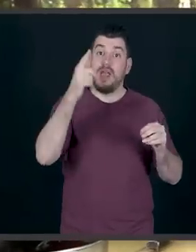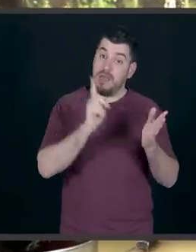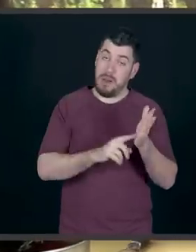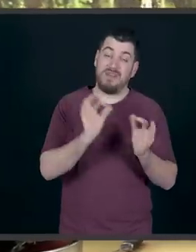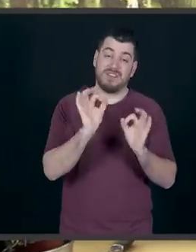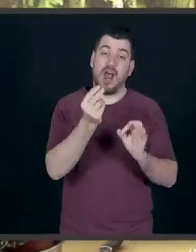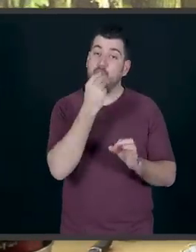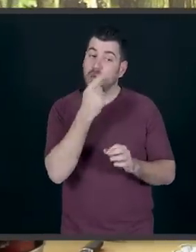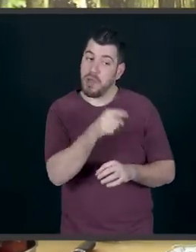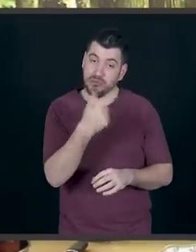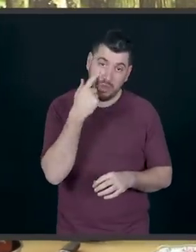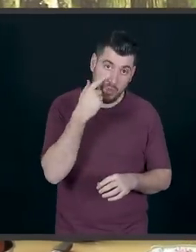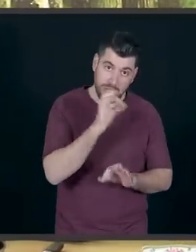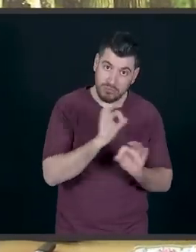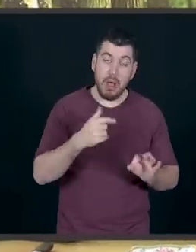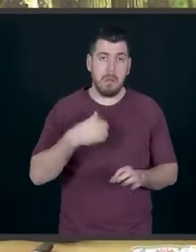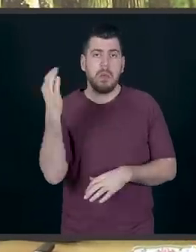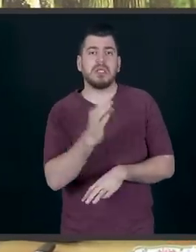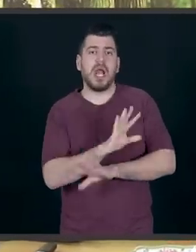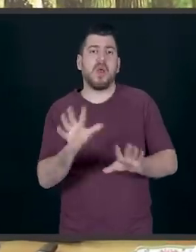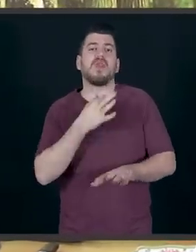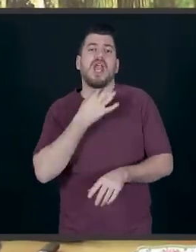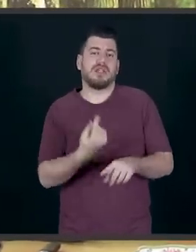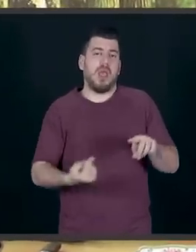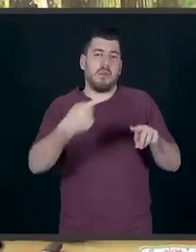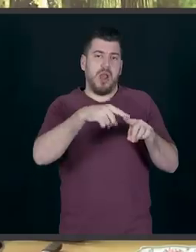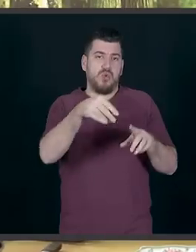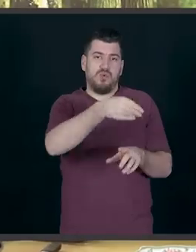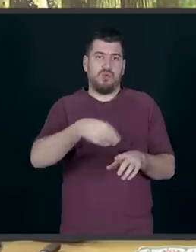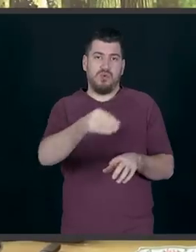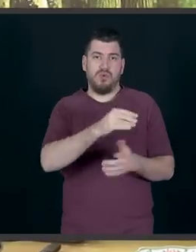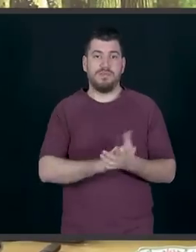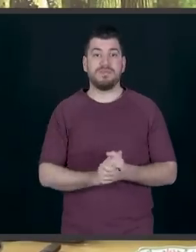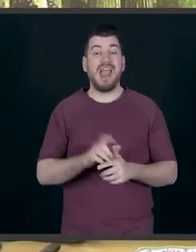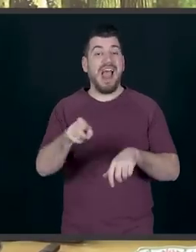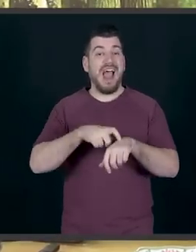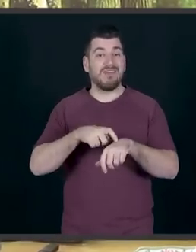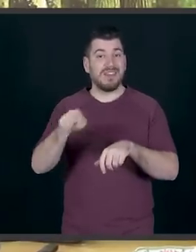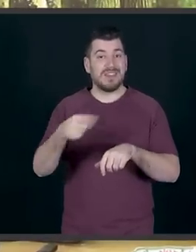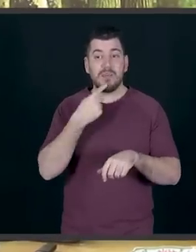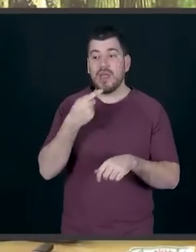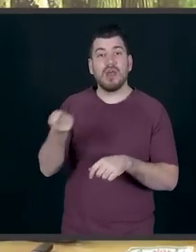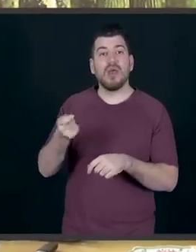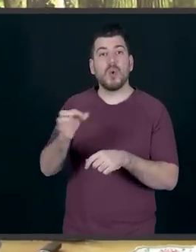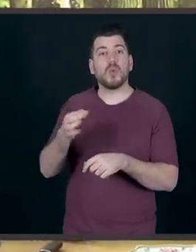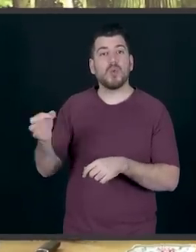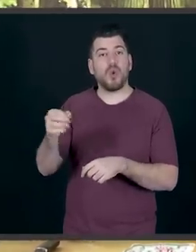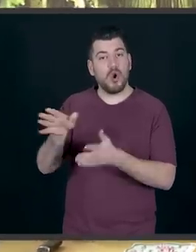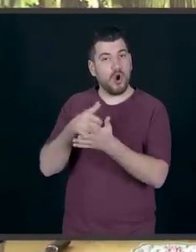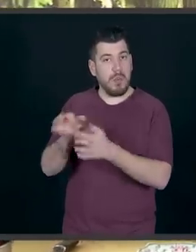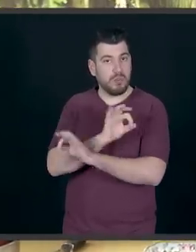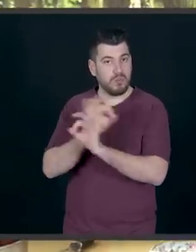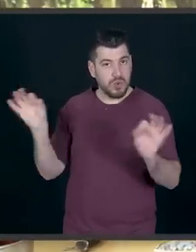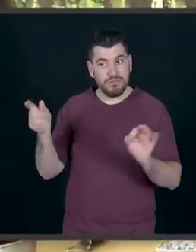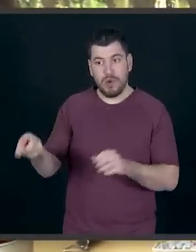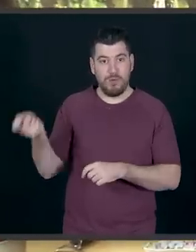δοκιμάσω. Και είναι τέλειο για μένα, δεν χρειάζεται παραπάνω. Λοιπόν, σε αυτό το σημείο θα κορτώνω, έχουν πάρει χρώμα. Θα τα